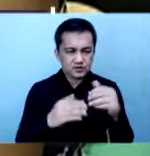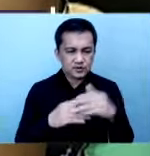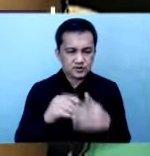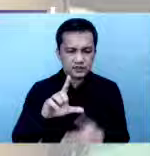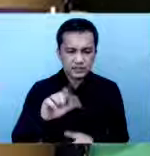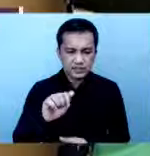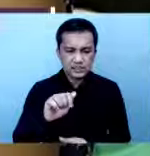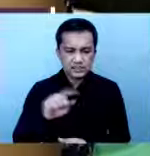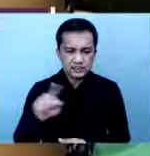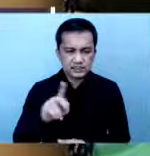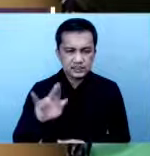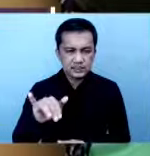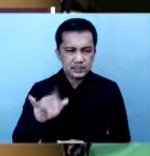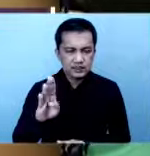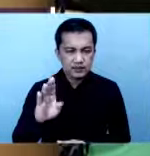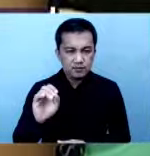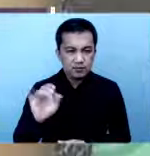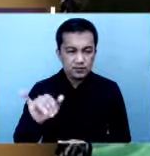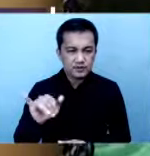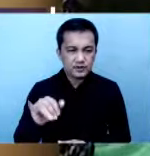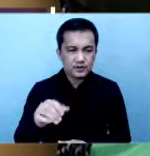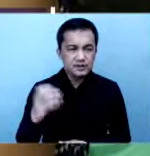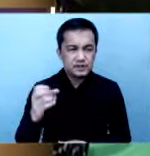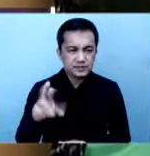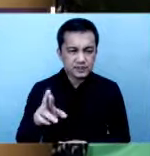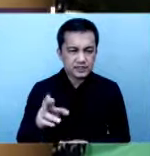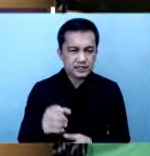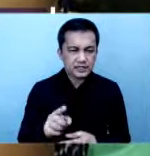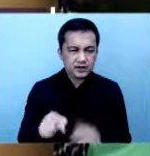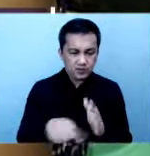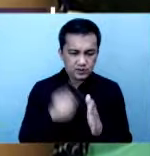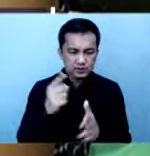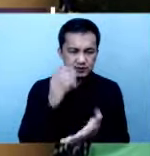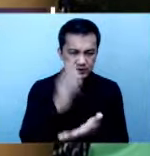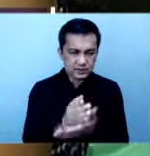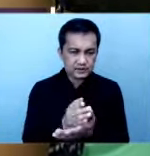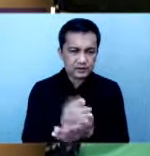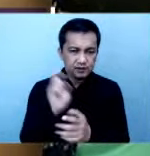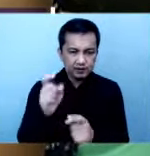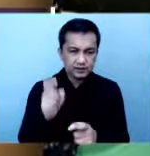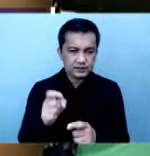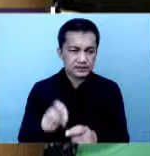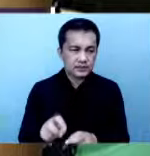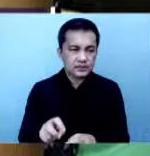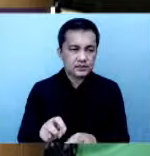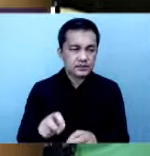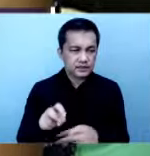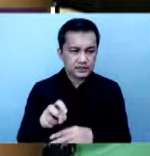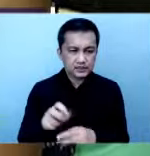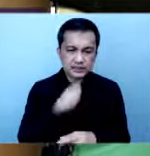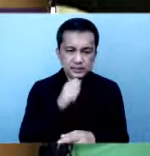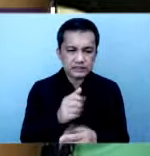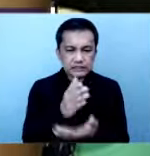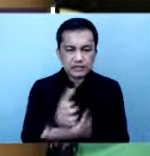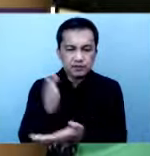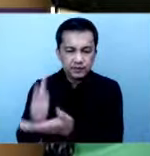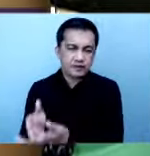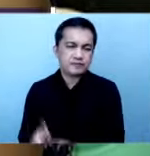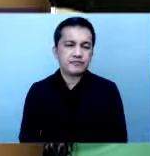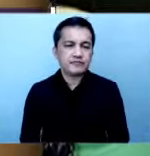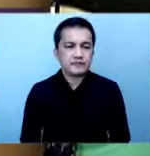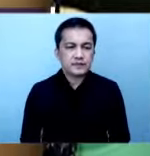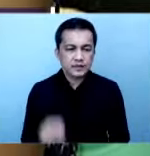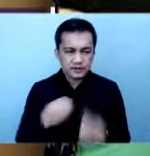na siya. Isang beses lang stopover, kaya mabilis yung biyahe kasi hindi na tigil-tigil sa mga kainan